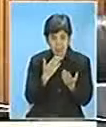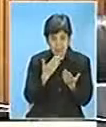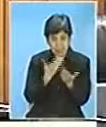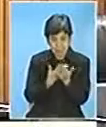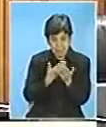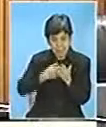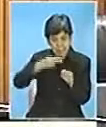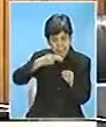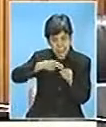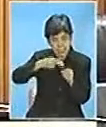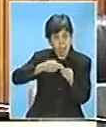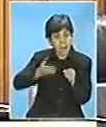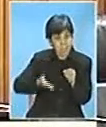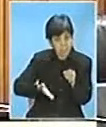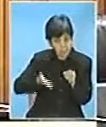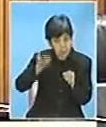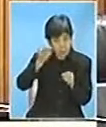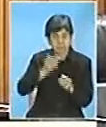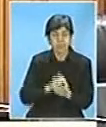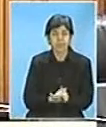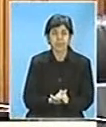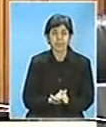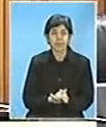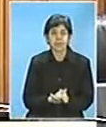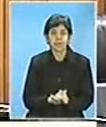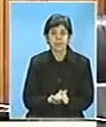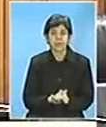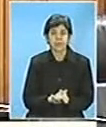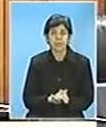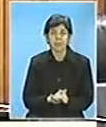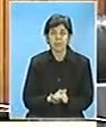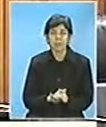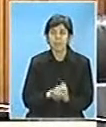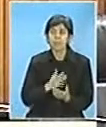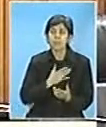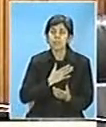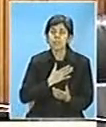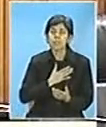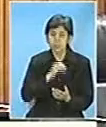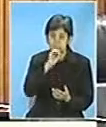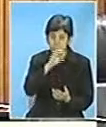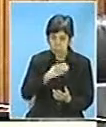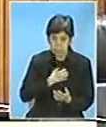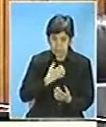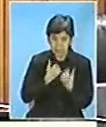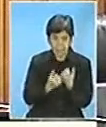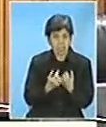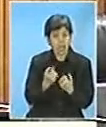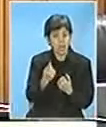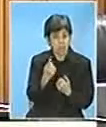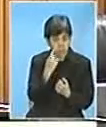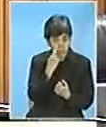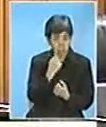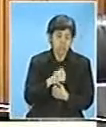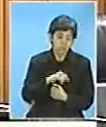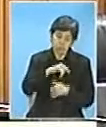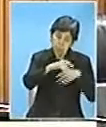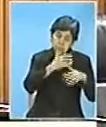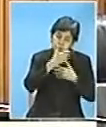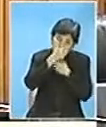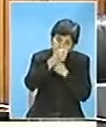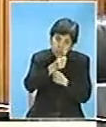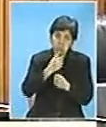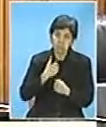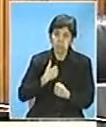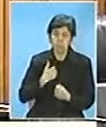คาเชื้อเพลิงนะครับคือผมอยากเรียนในที่ประชุมก่อนตรงนี้ก็คือว่าจริงๆแล้วคำถามมาเป็นคำถามที่เป็นที่สนใจของประชาชน